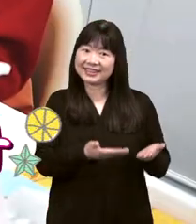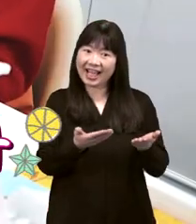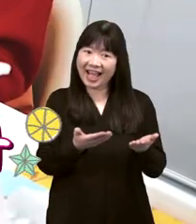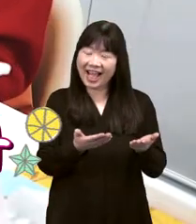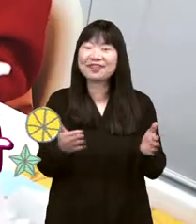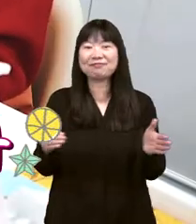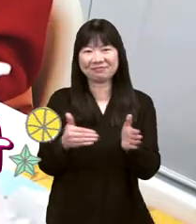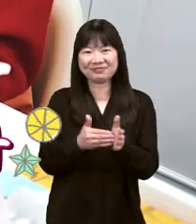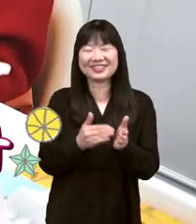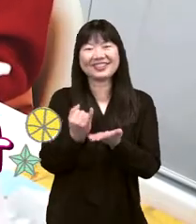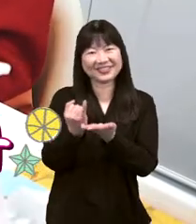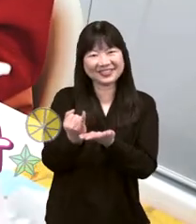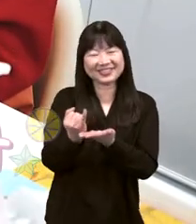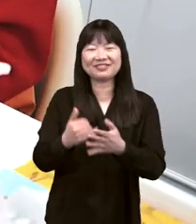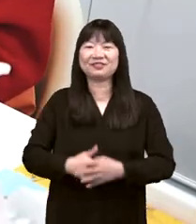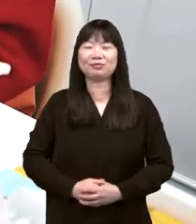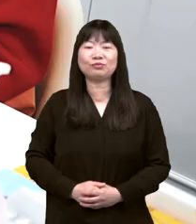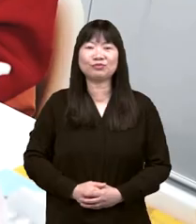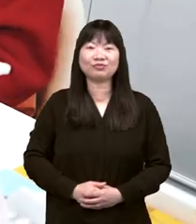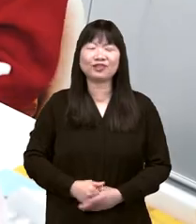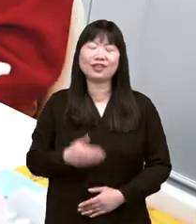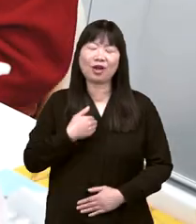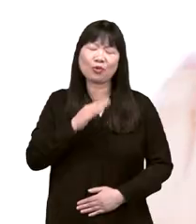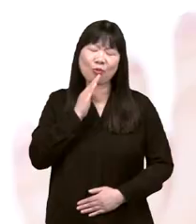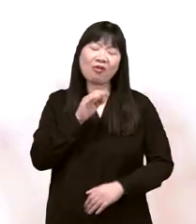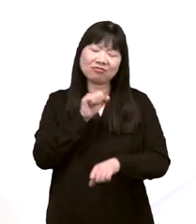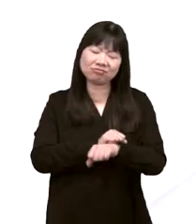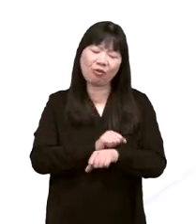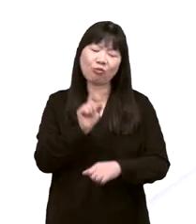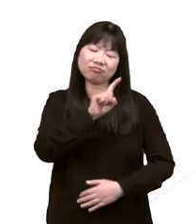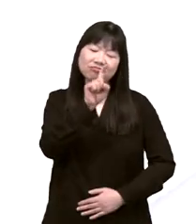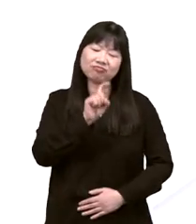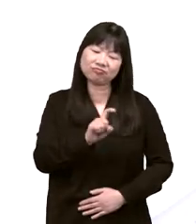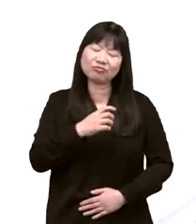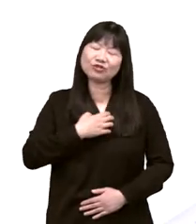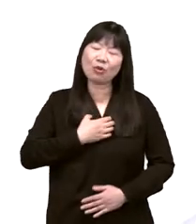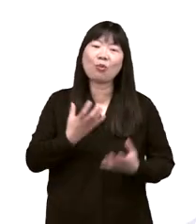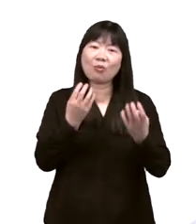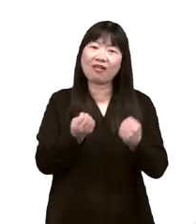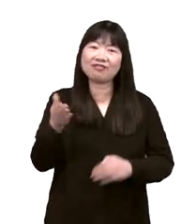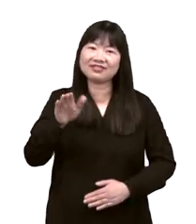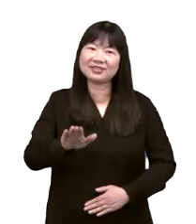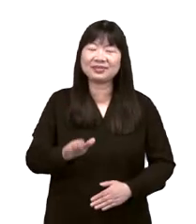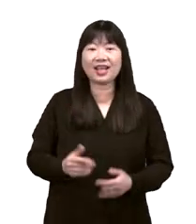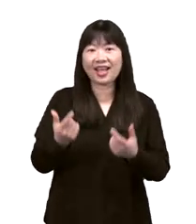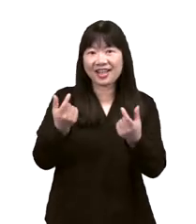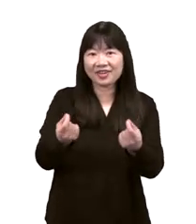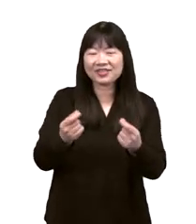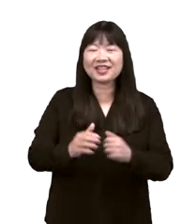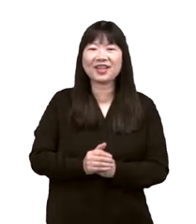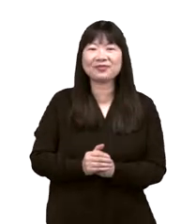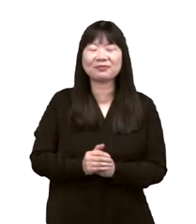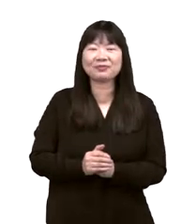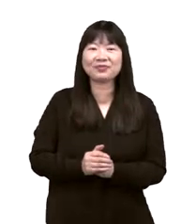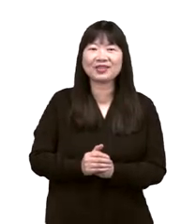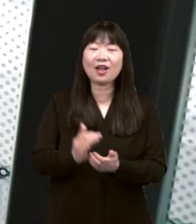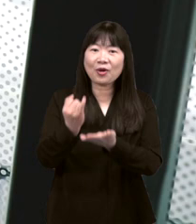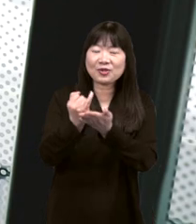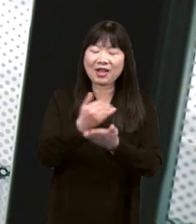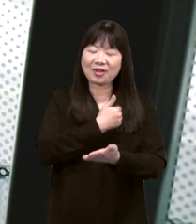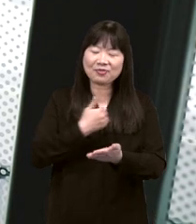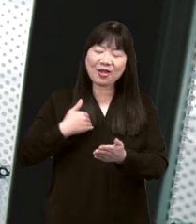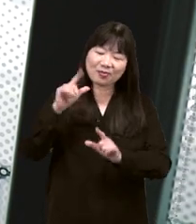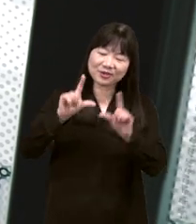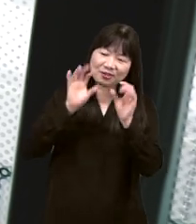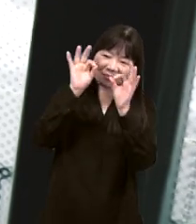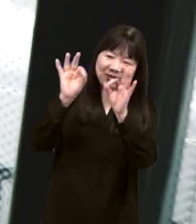다 됐습니다, 손님. 내가 과연 잘할 수 있을까? 걱정이 많았는데 이렇게 손님의 만족스러운 표정을